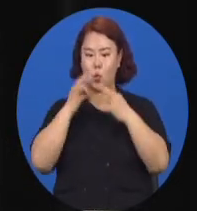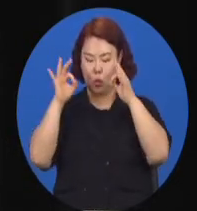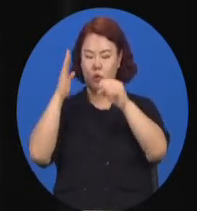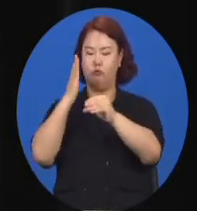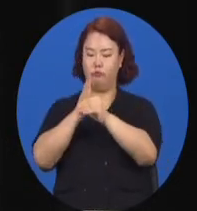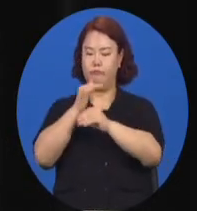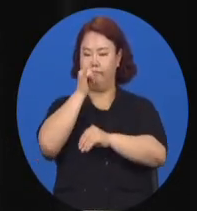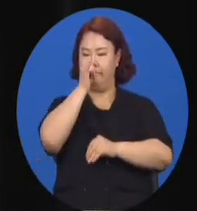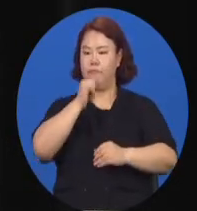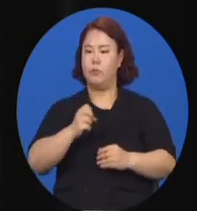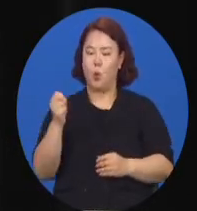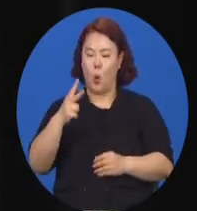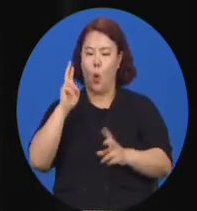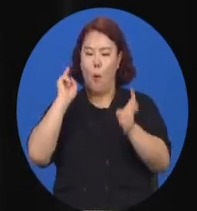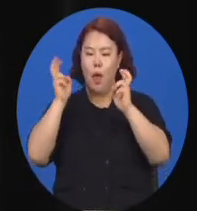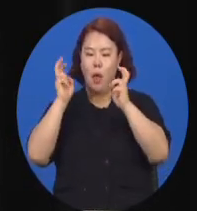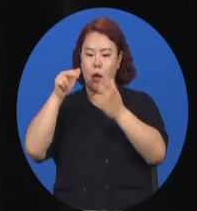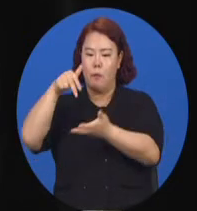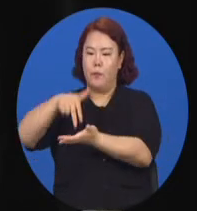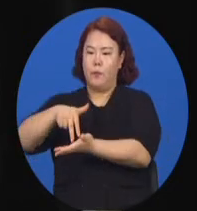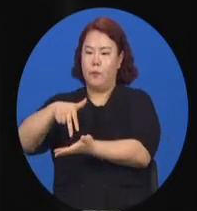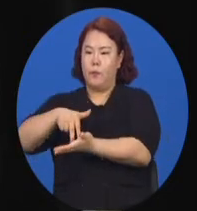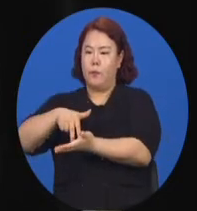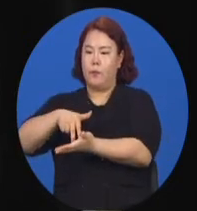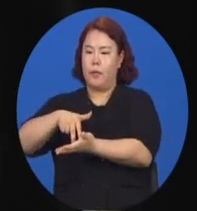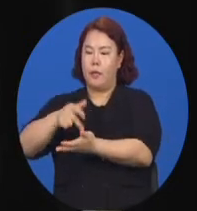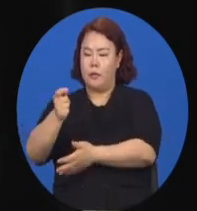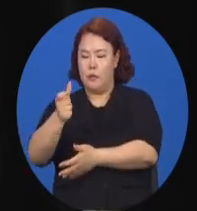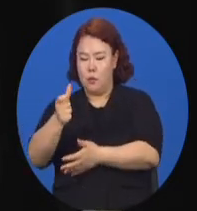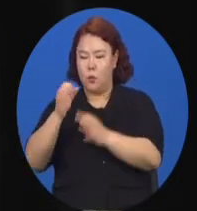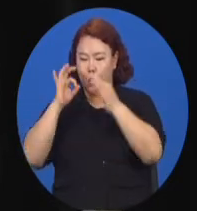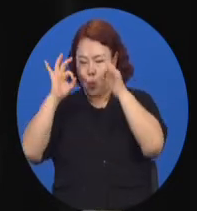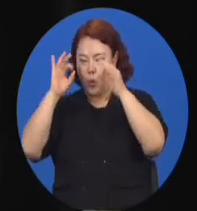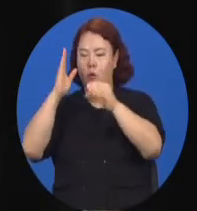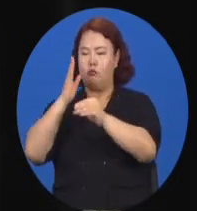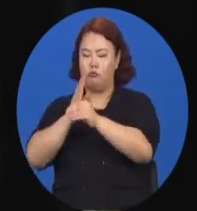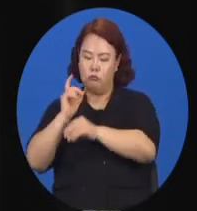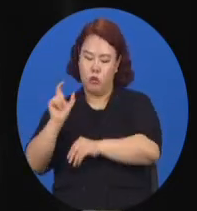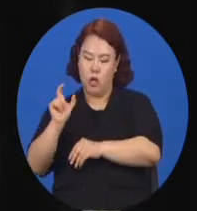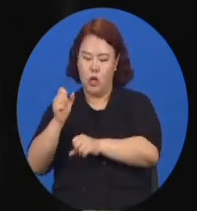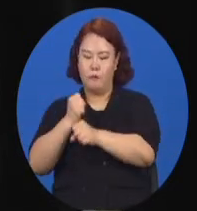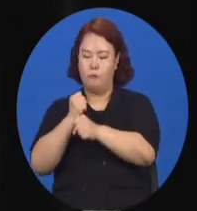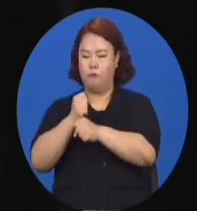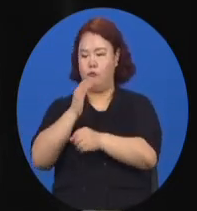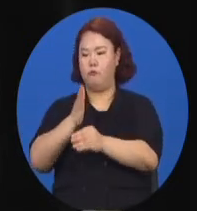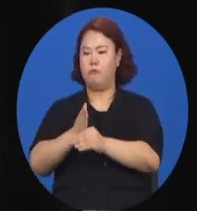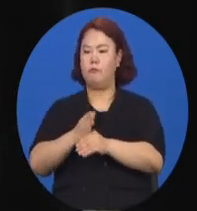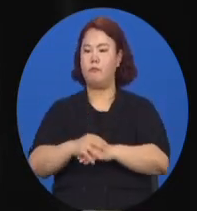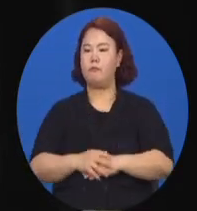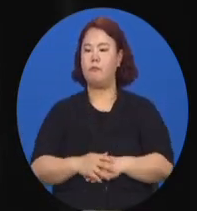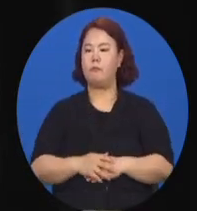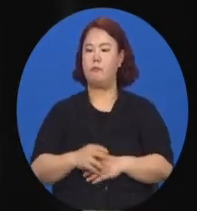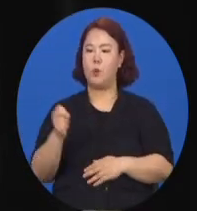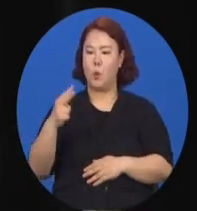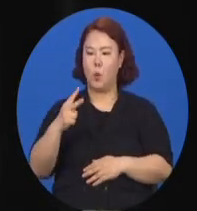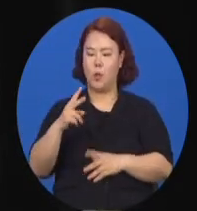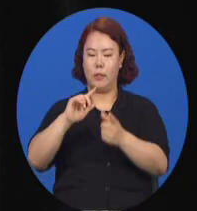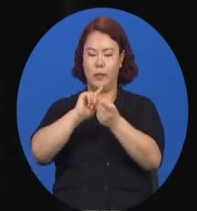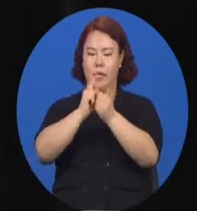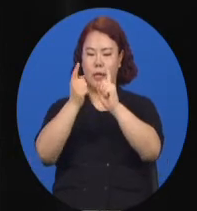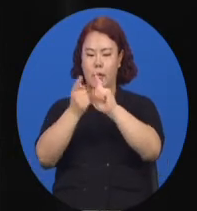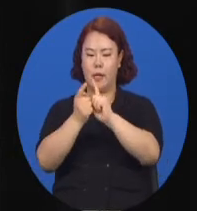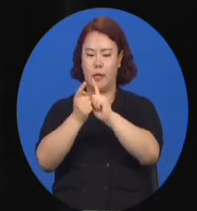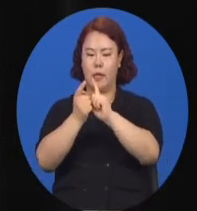또 업체 자체에서도 자정 노력을 계속 강화하고는 있습니다. 그리고 또 저희들이 상생협의회를